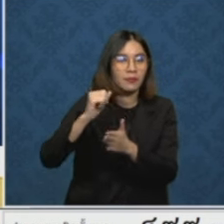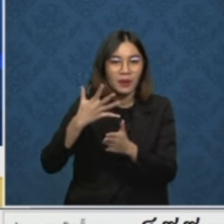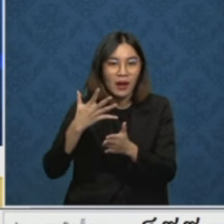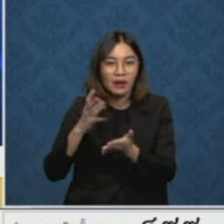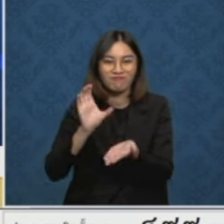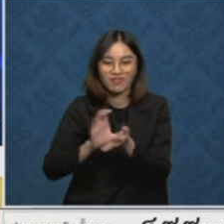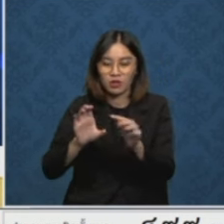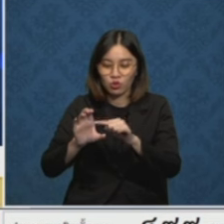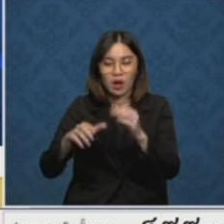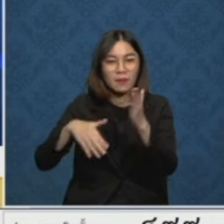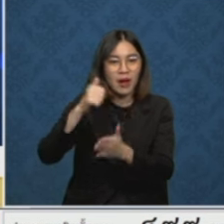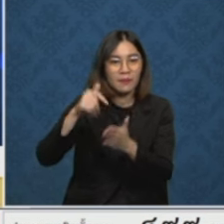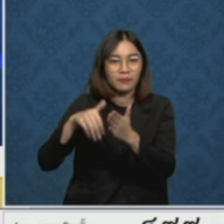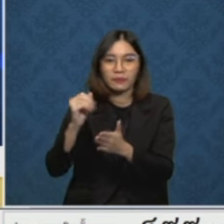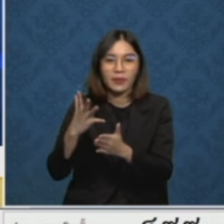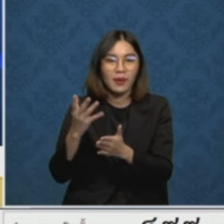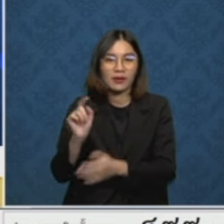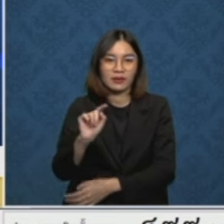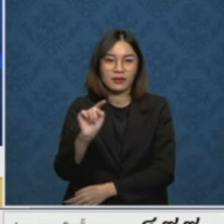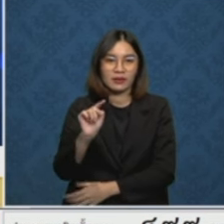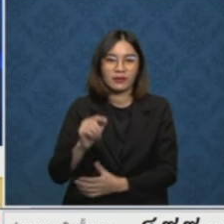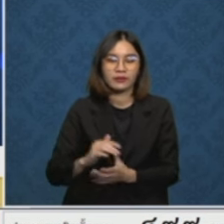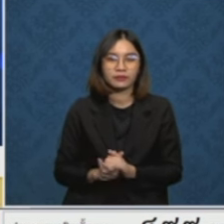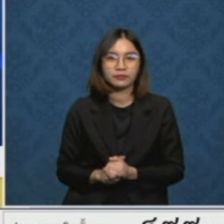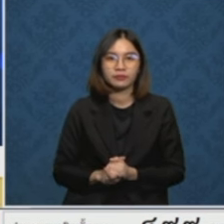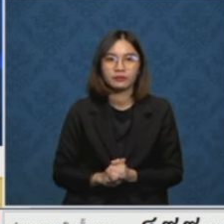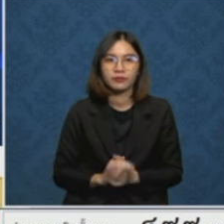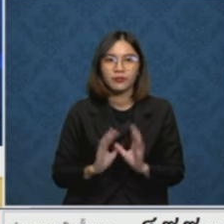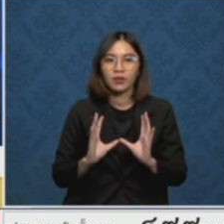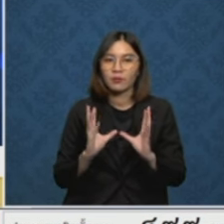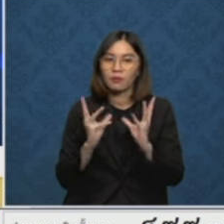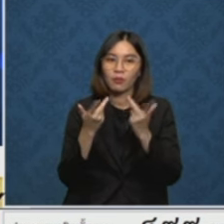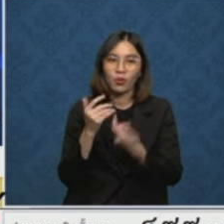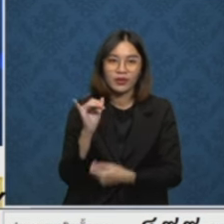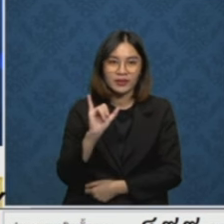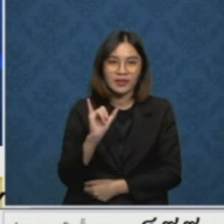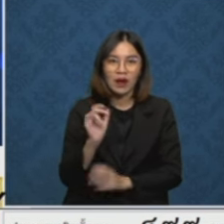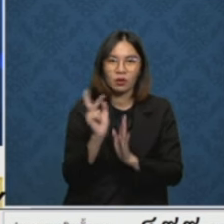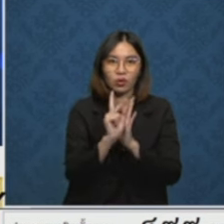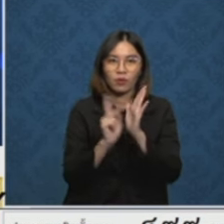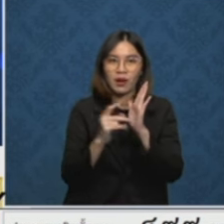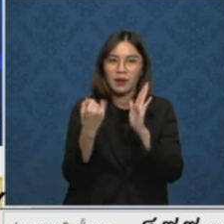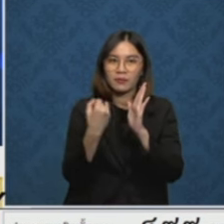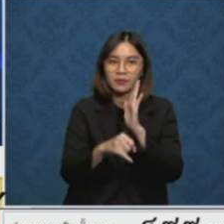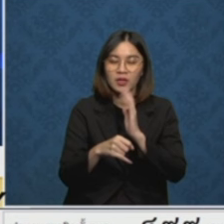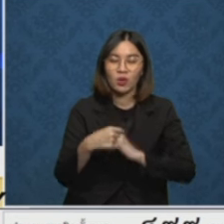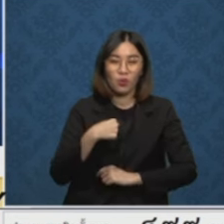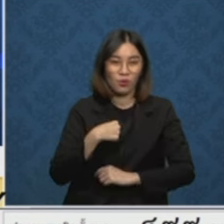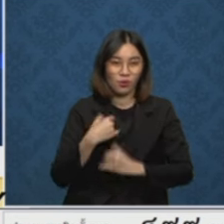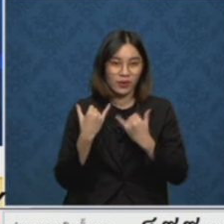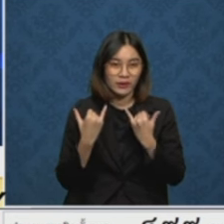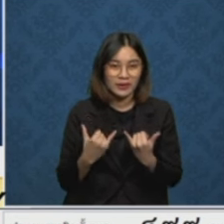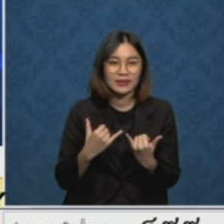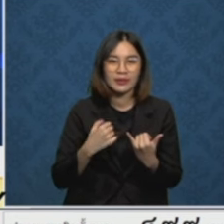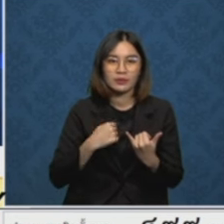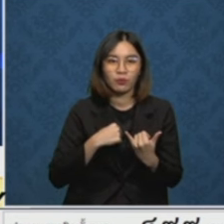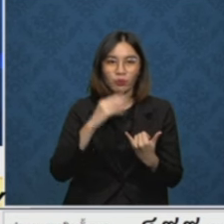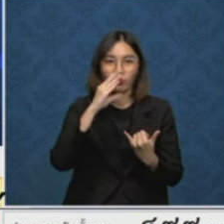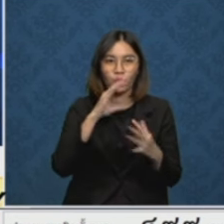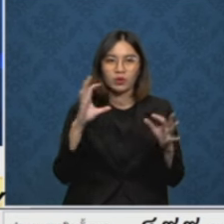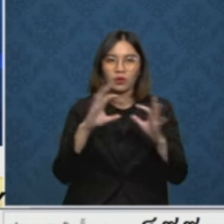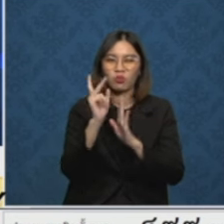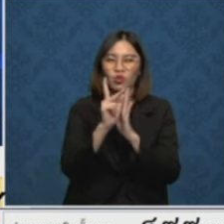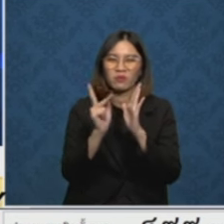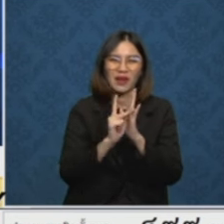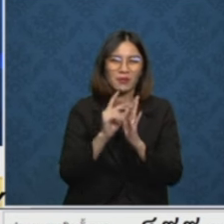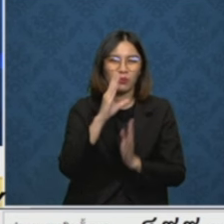นวนนี้ยังไม่หมดค่ะท่านประธานที่ทำผิดกฎหมายวันนี้ฉันไม่ได้อยากที่จะพูดแต่เรื่องกฎหม